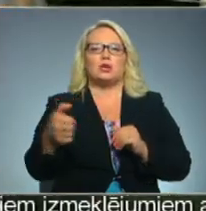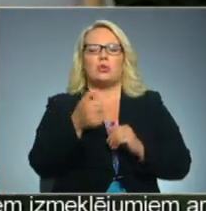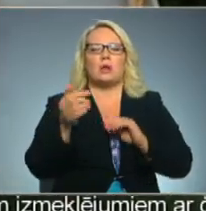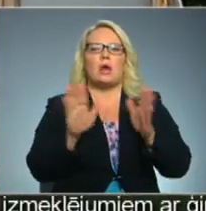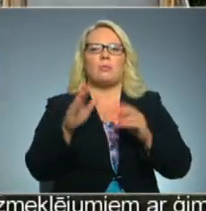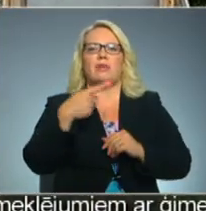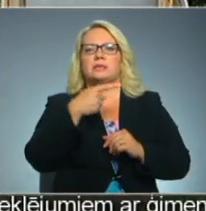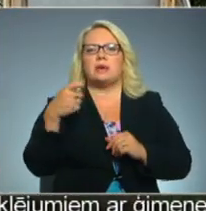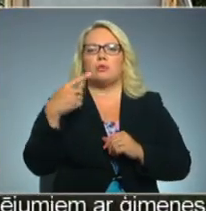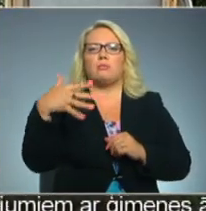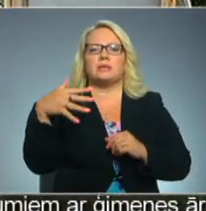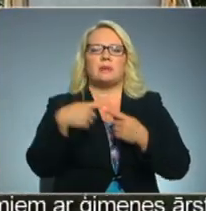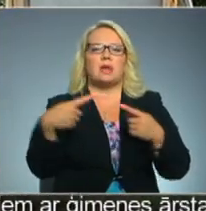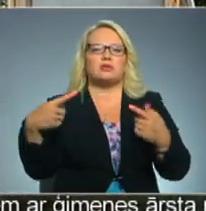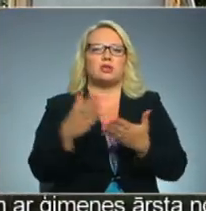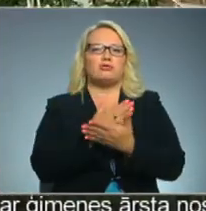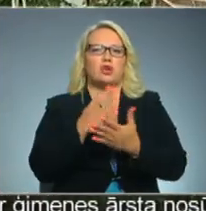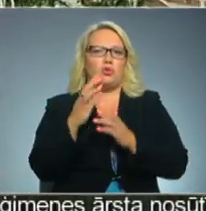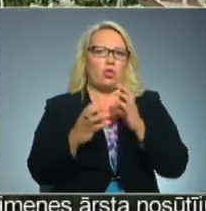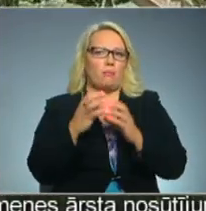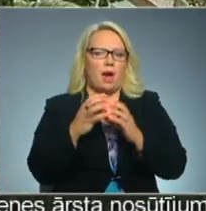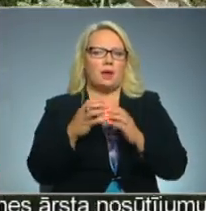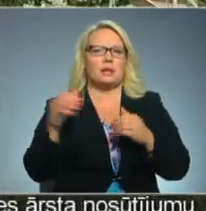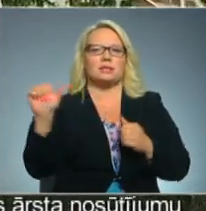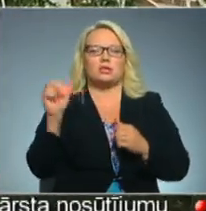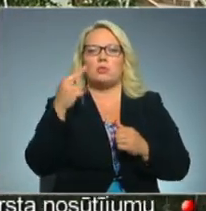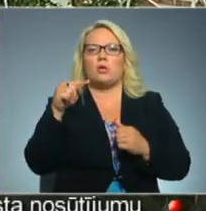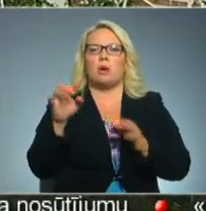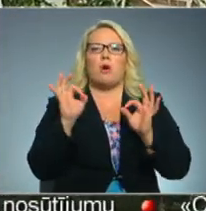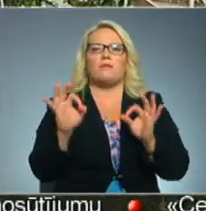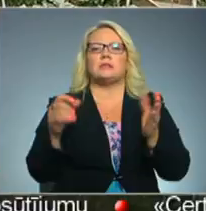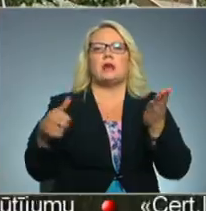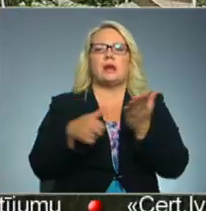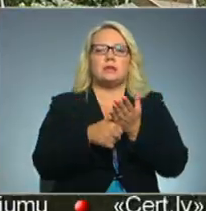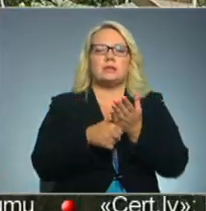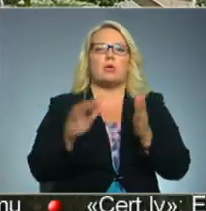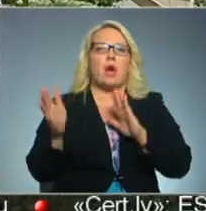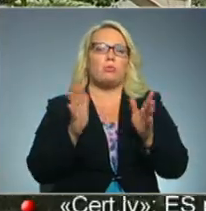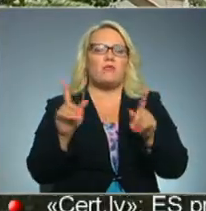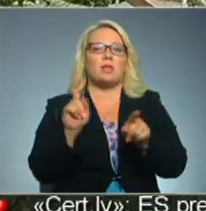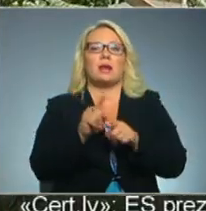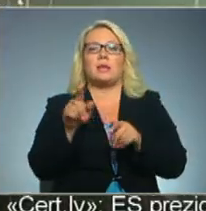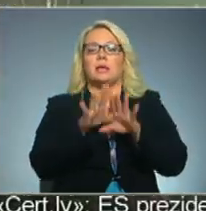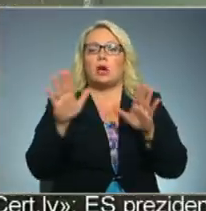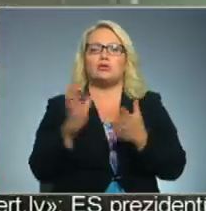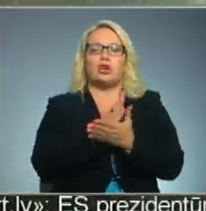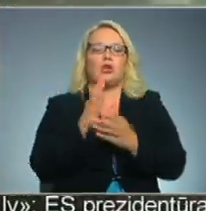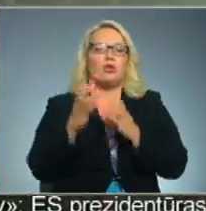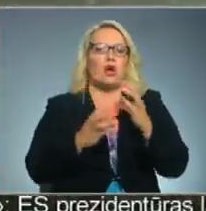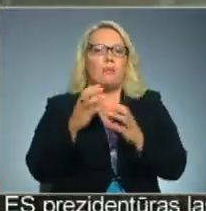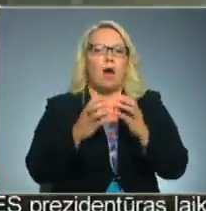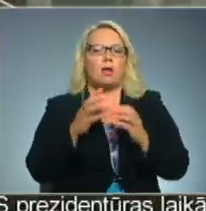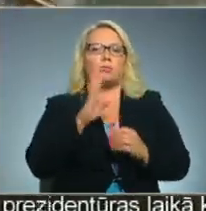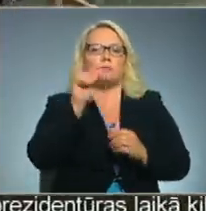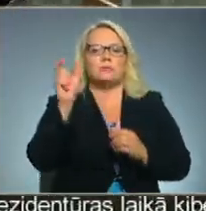aptuveni 150 dažādu šķirņu tomāti. 60 no tiem ir oficiāli reģistrētas un aptuveni arī tik daudz šķirņu tomātus